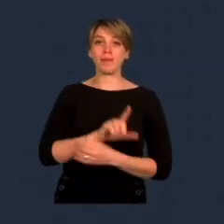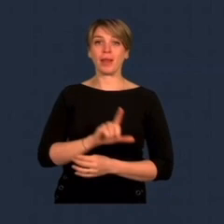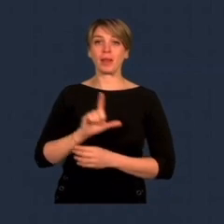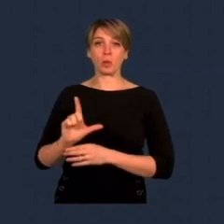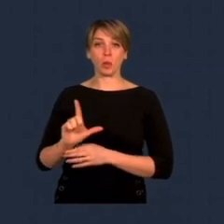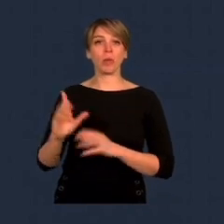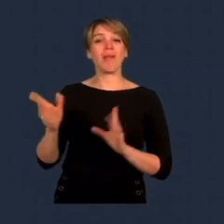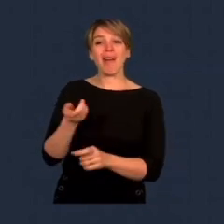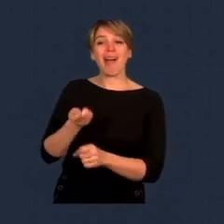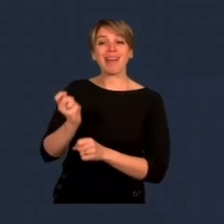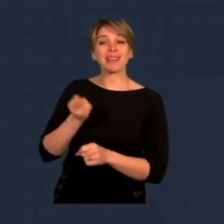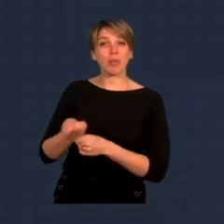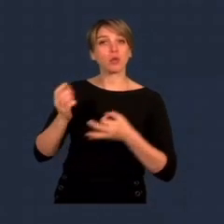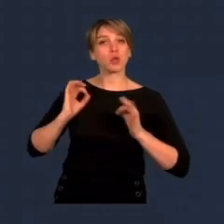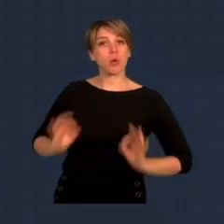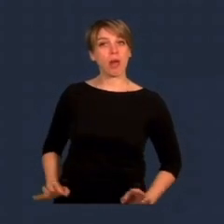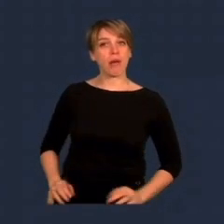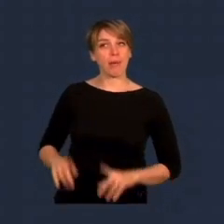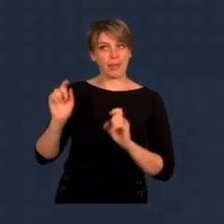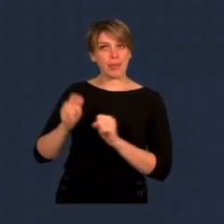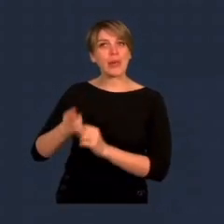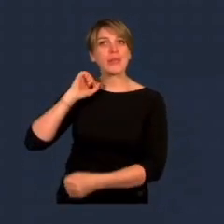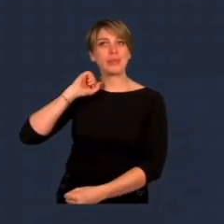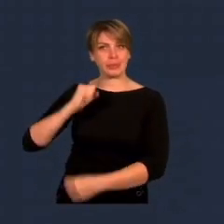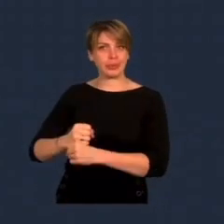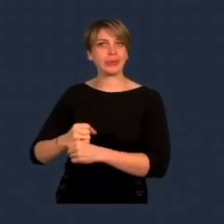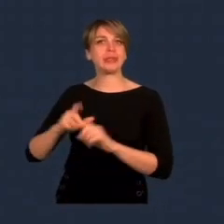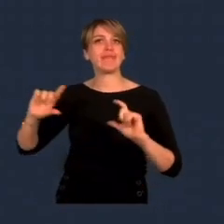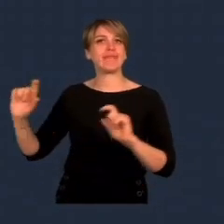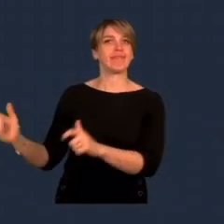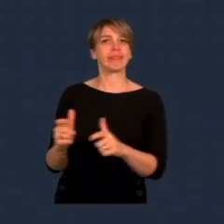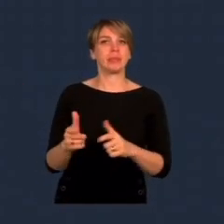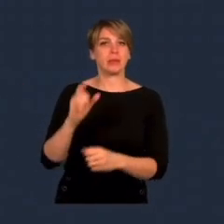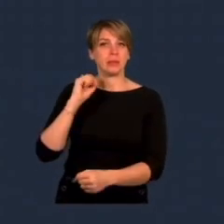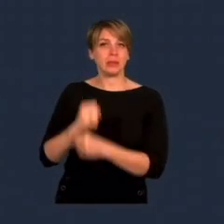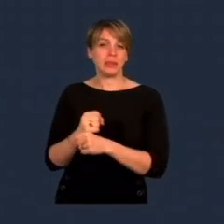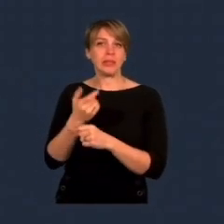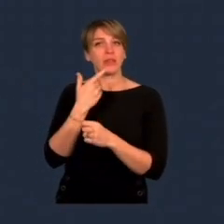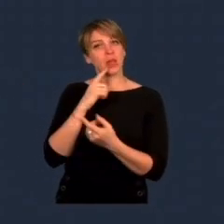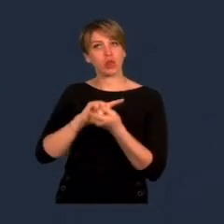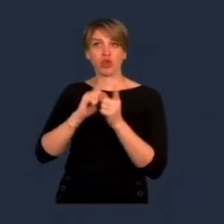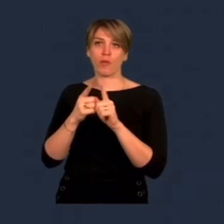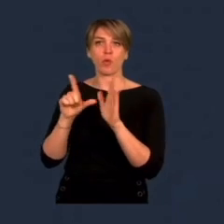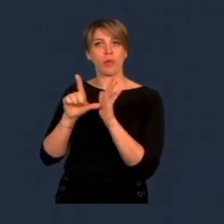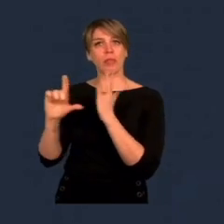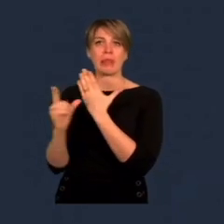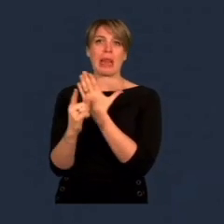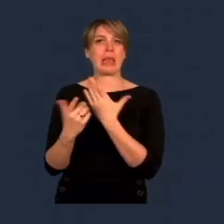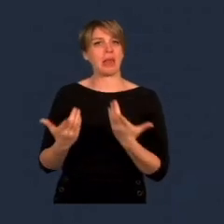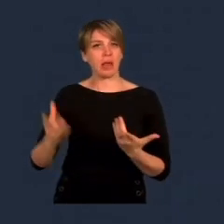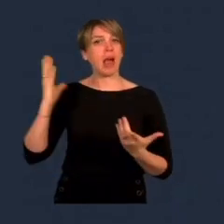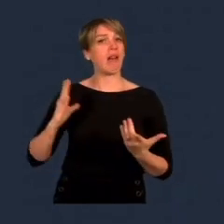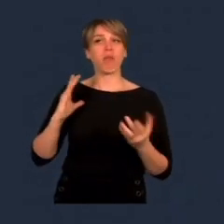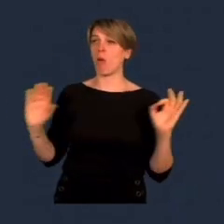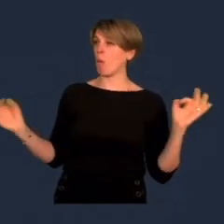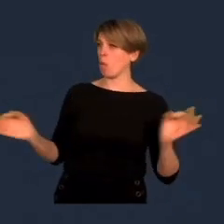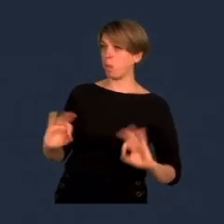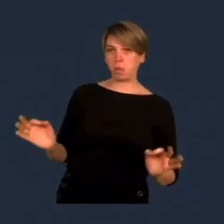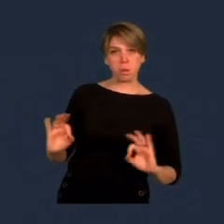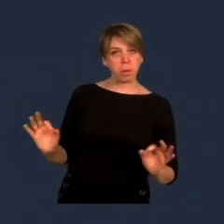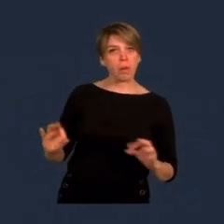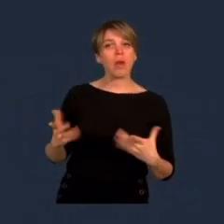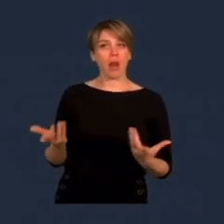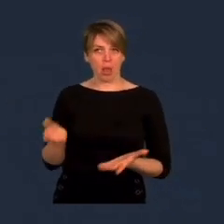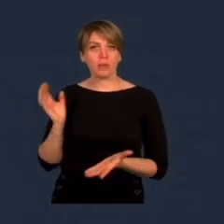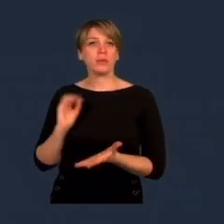le harcèlement scolaire et le harcèlement scolaire est donc un délit. Voilà. Ce qui n'était pas le cas avant. Et ça, il faudrait